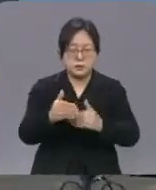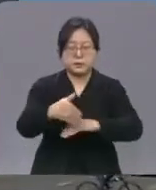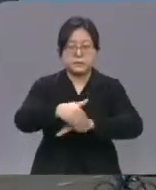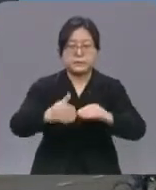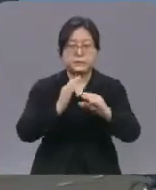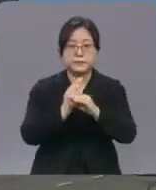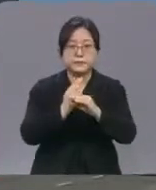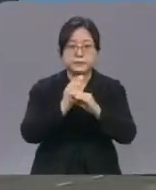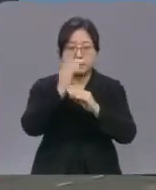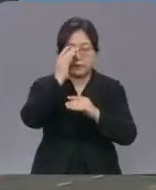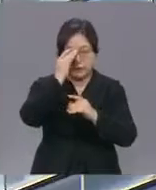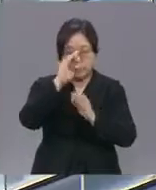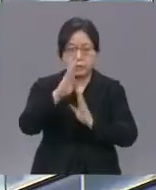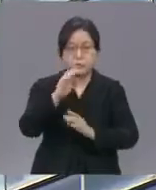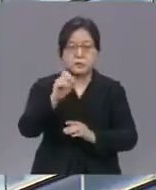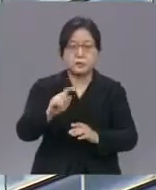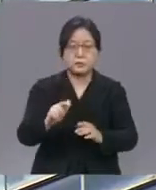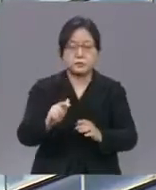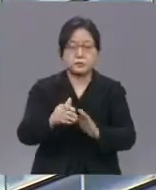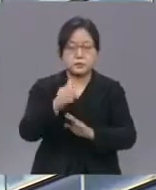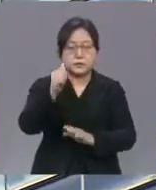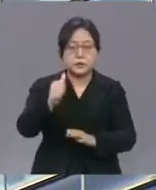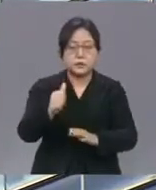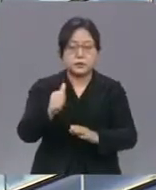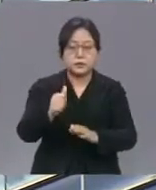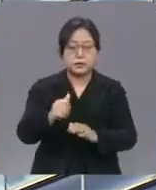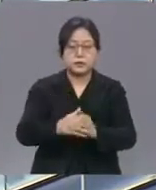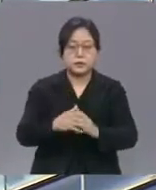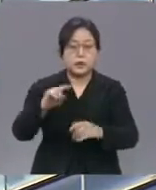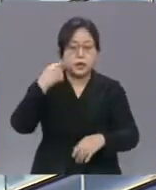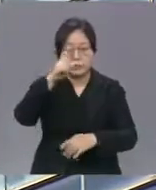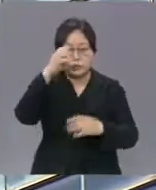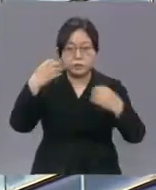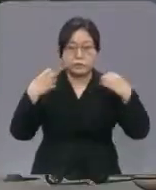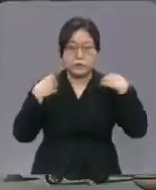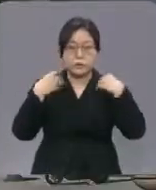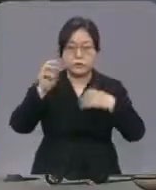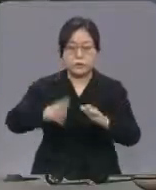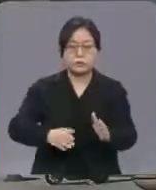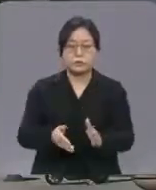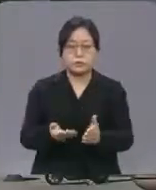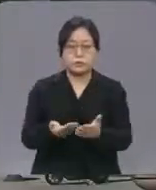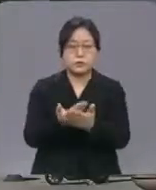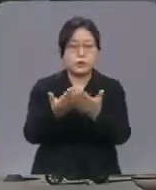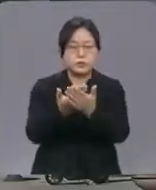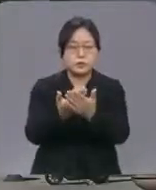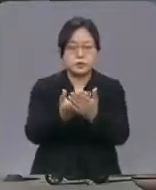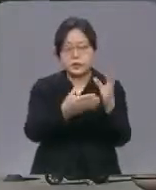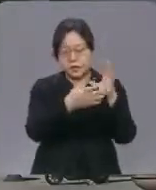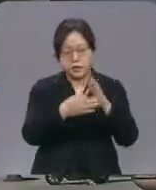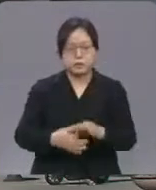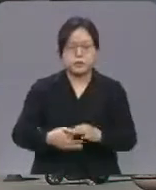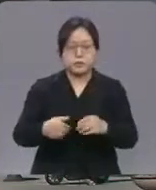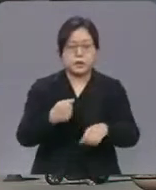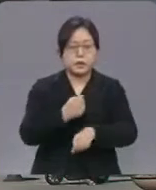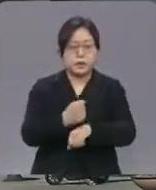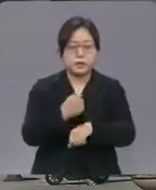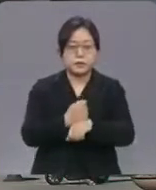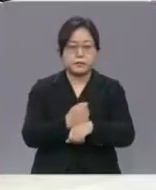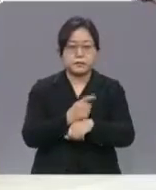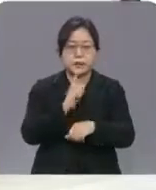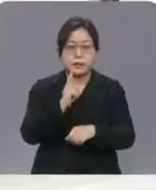예정입니다. 이용섭 광주시장은 기자간담회에서 차기 정부에도 광주 발전이 멈춤없이 계속돼야 한다며 이같이